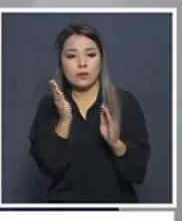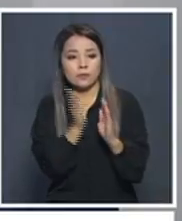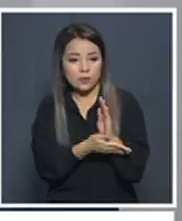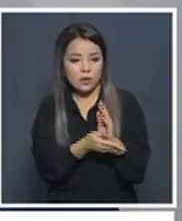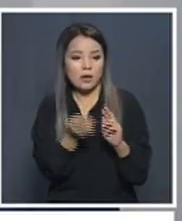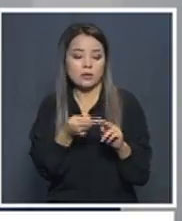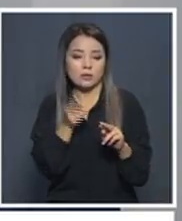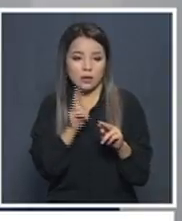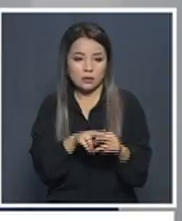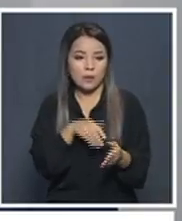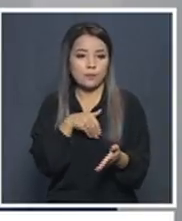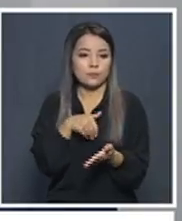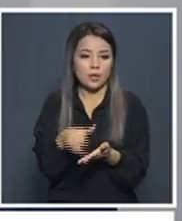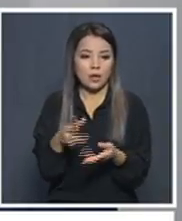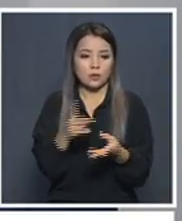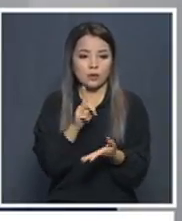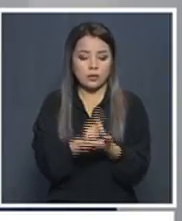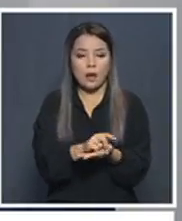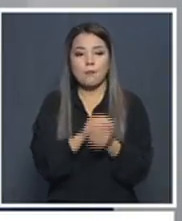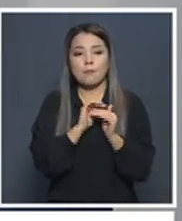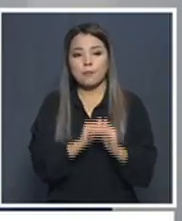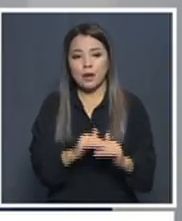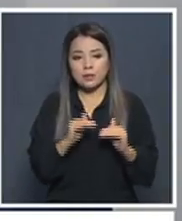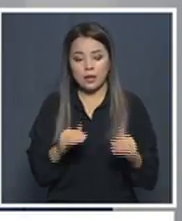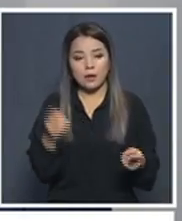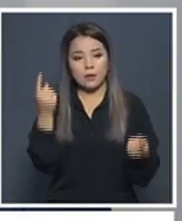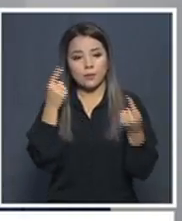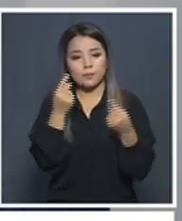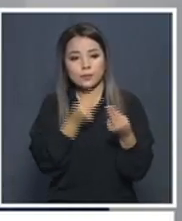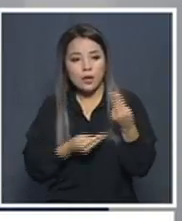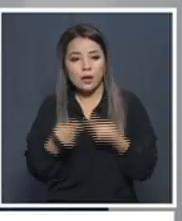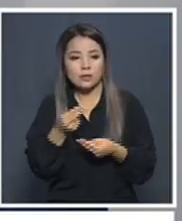мынау балалардың көркем өнер суреттерін, мынау